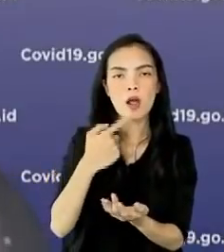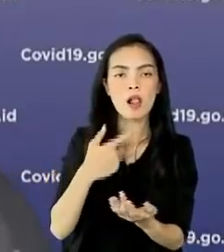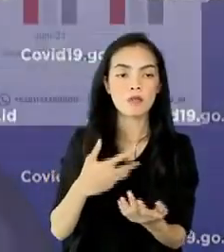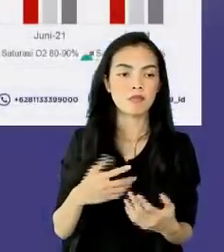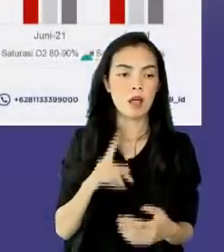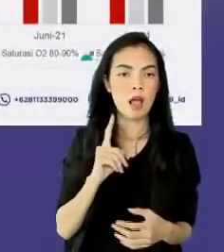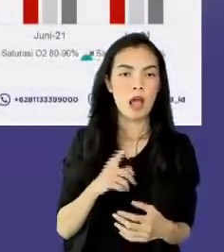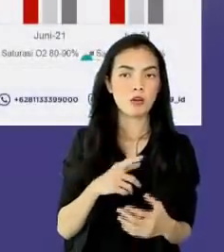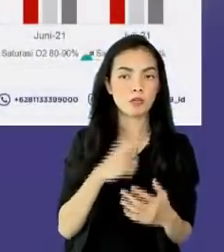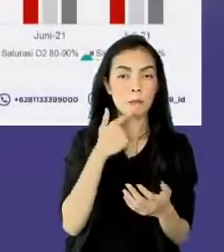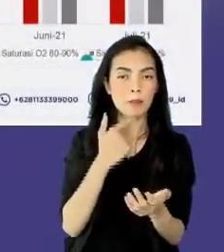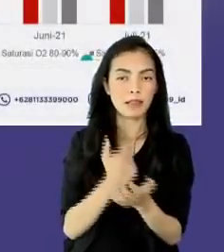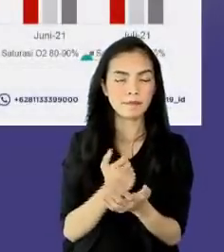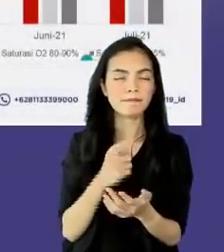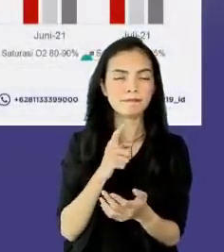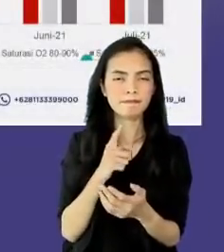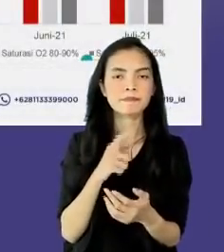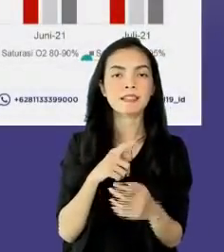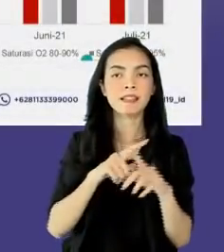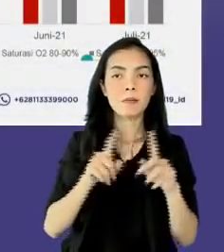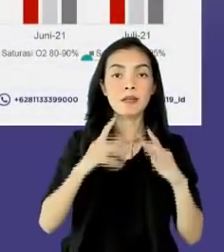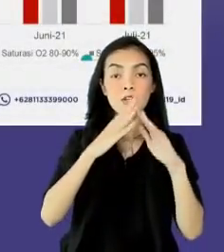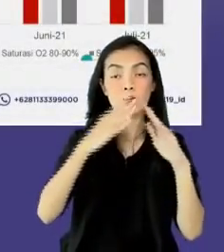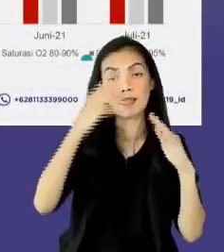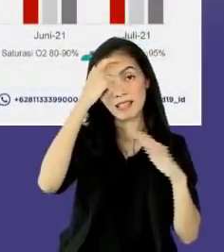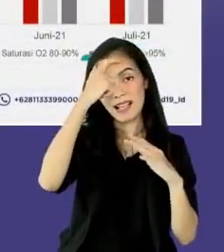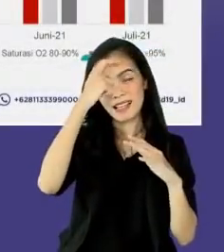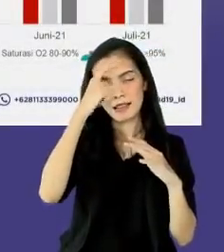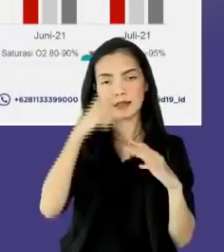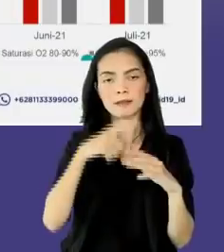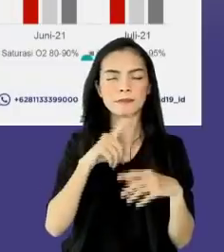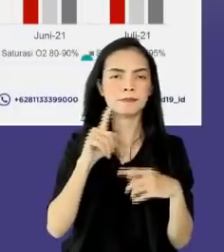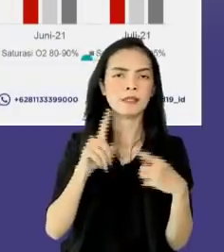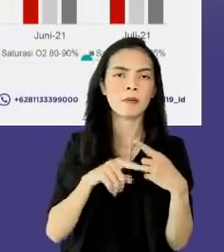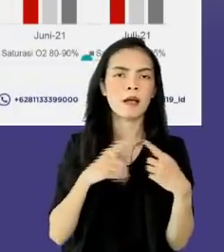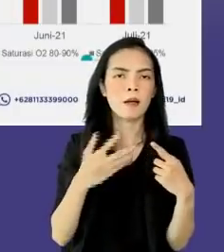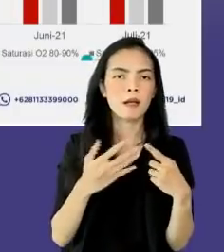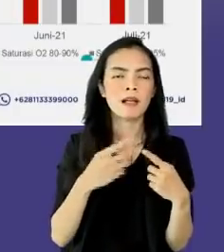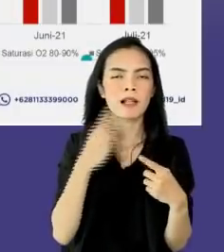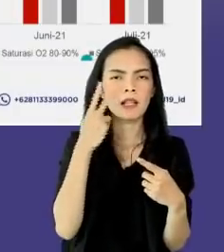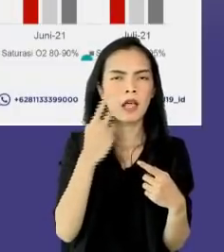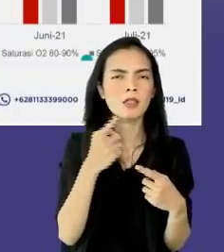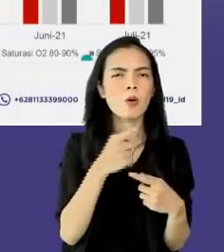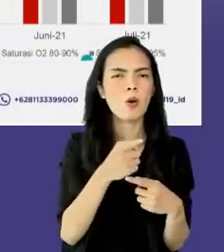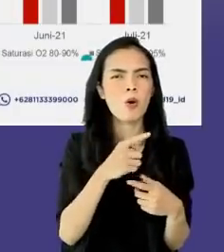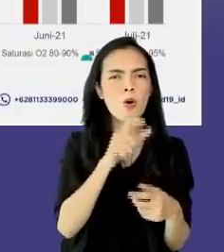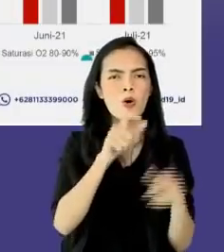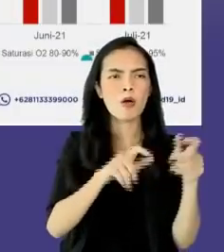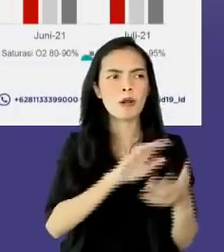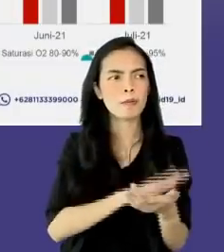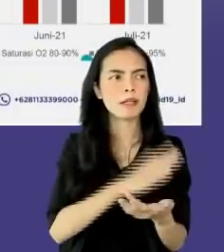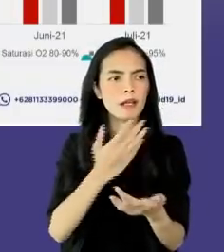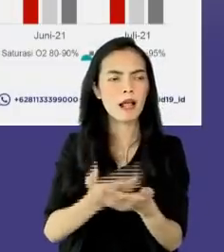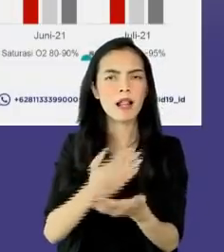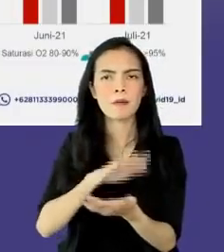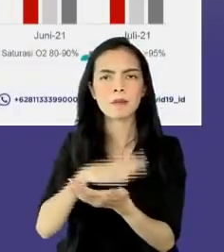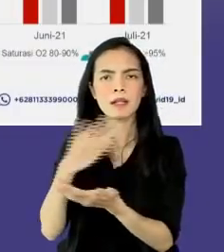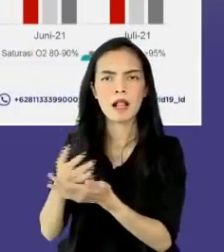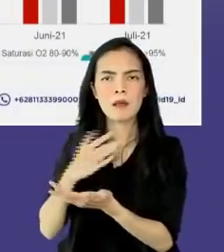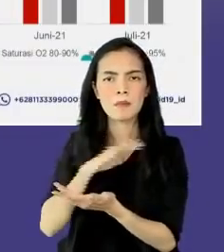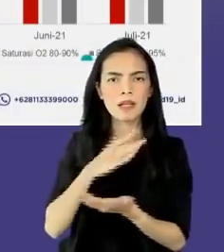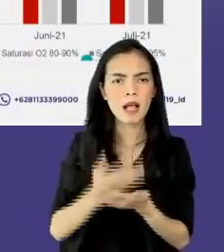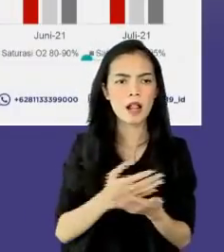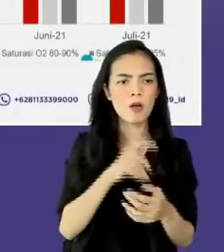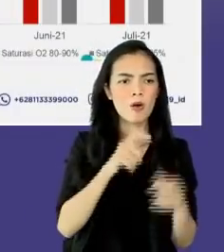karakteristik yang harus kita highlight, ini dari rumah sakit nih Dokter Lola. Jadi yang pertama, kita melihat bahwa mereka yang meninggal, pasien yang